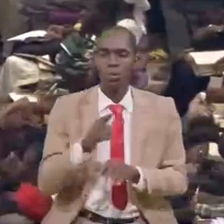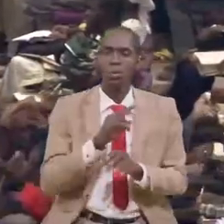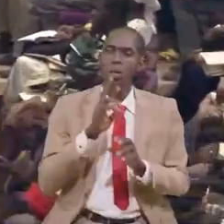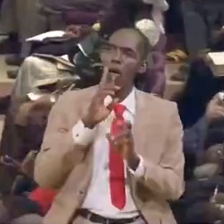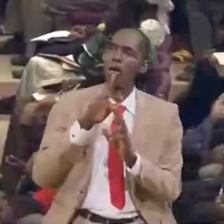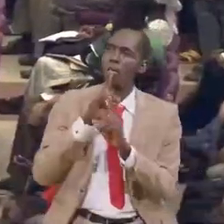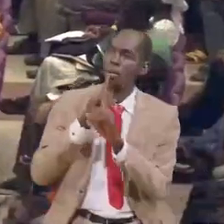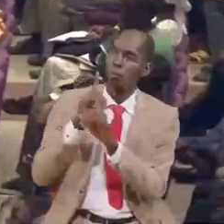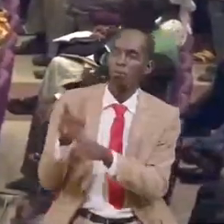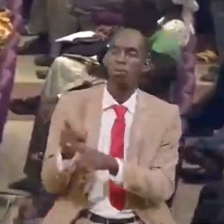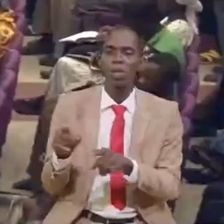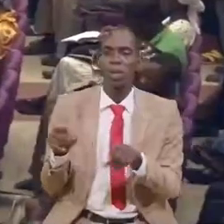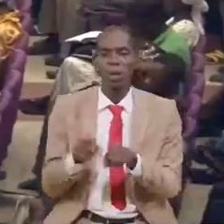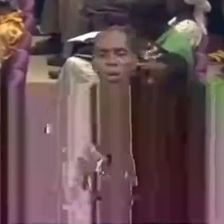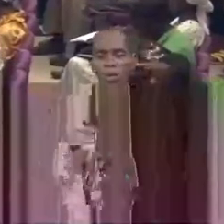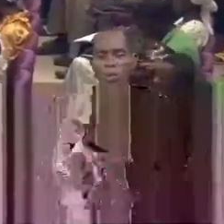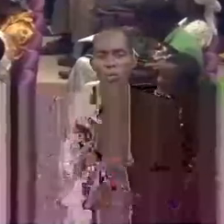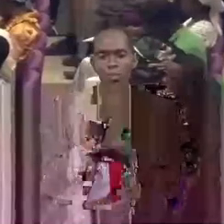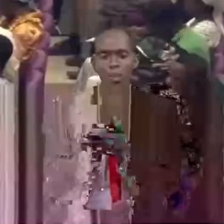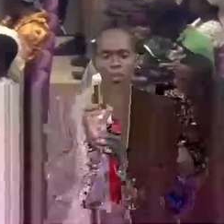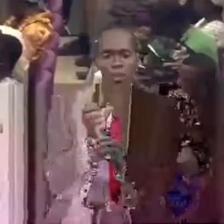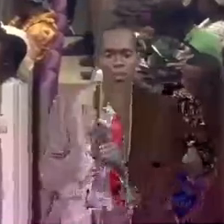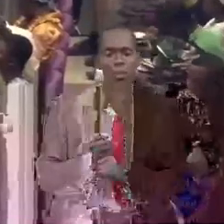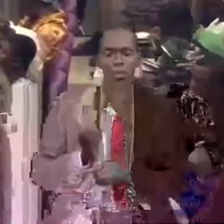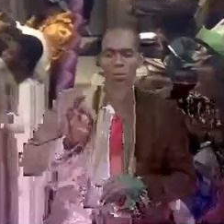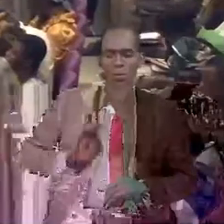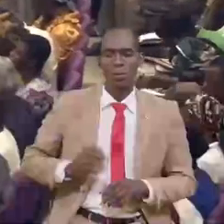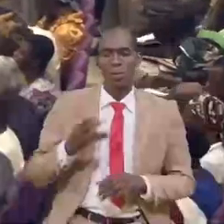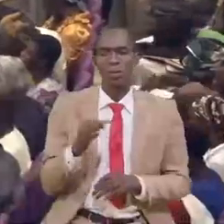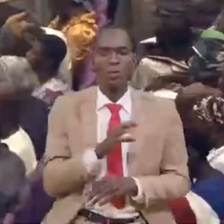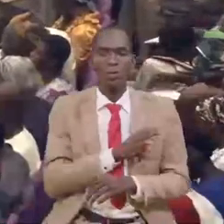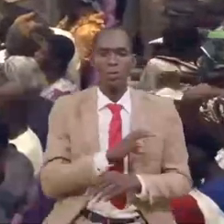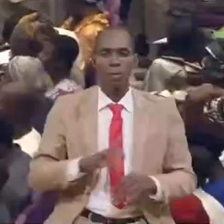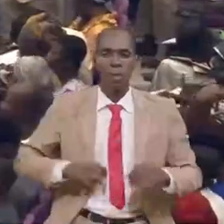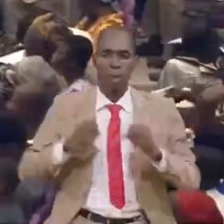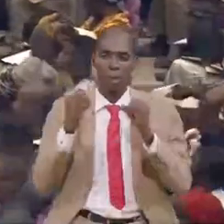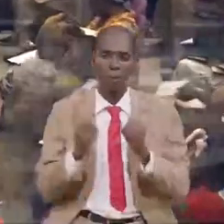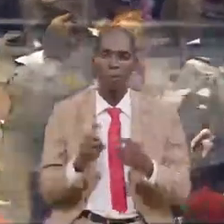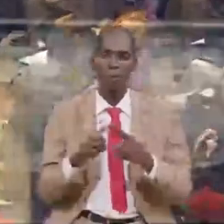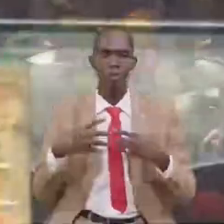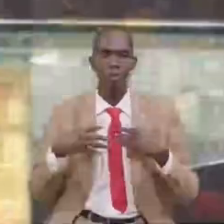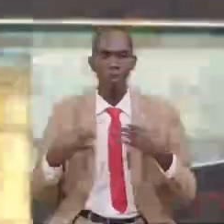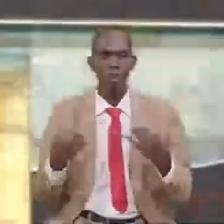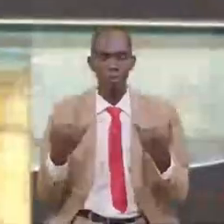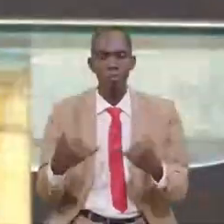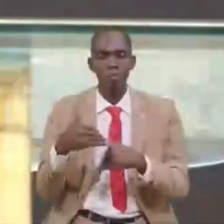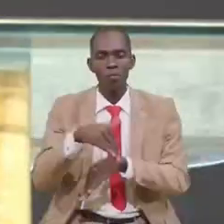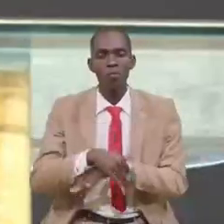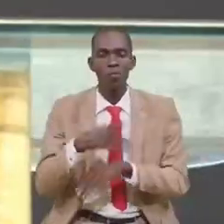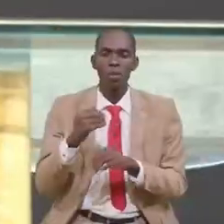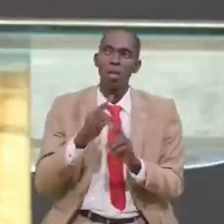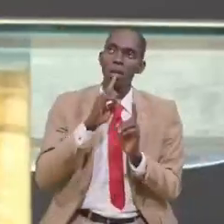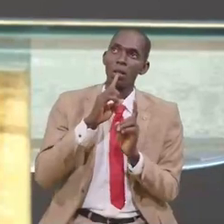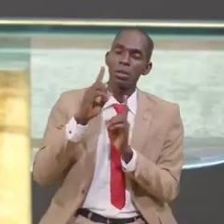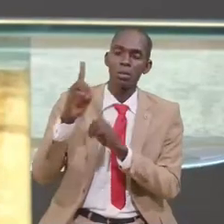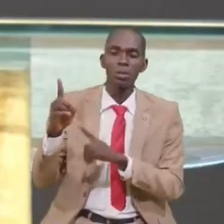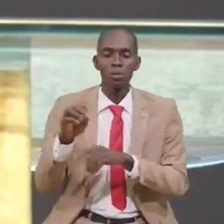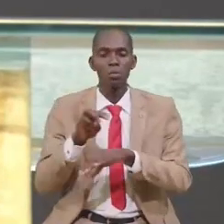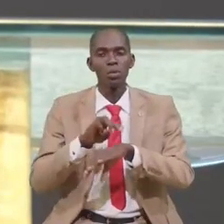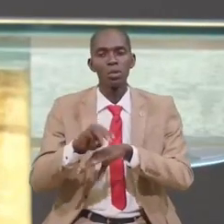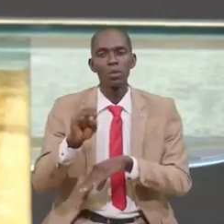que bénéficiaires à la, de la puissance de Christ. C'est ce dont nous parlons ce soir. Les ministères